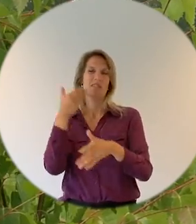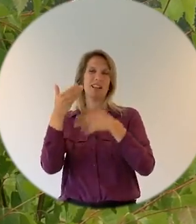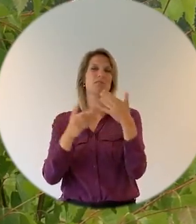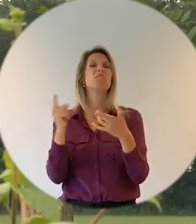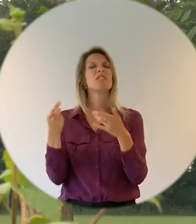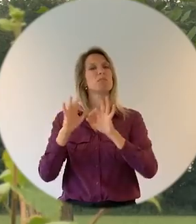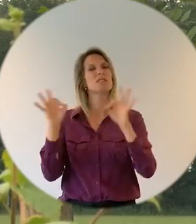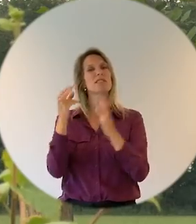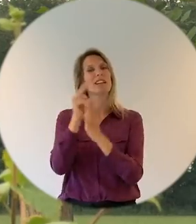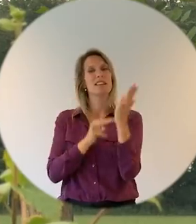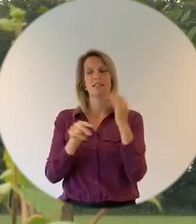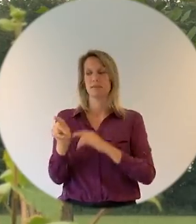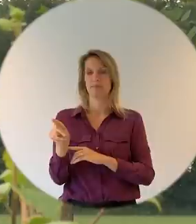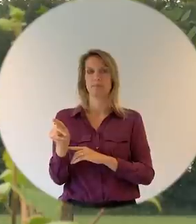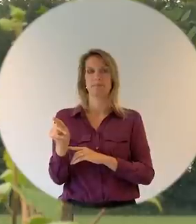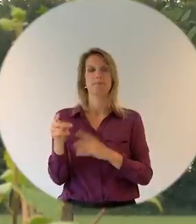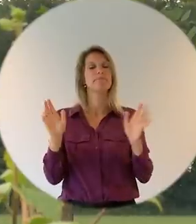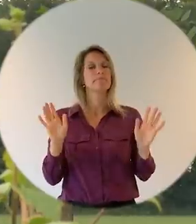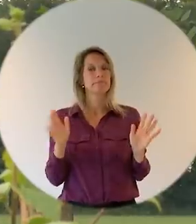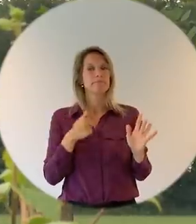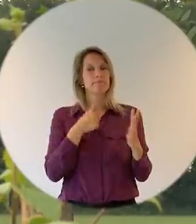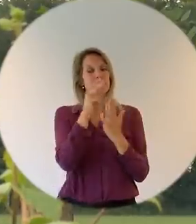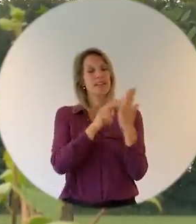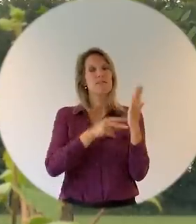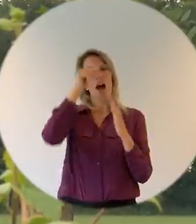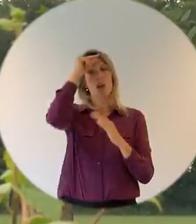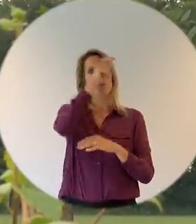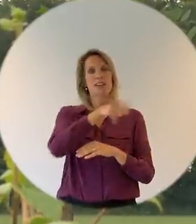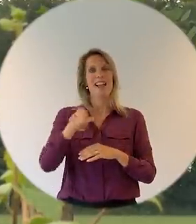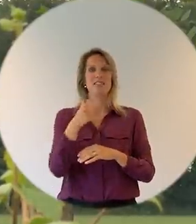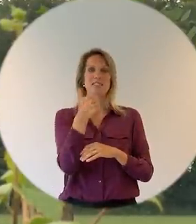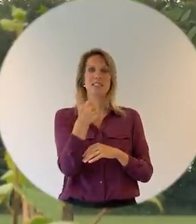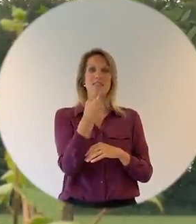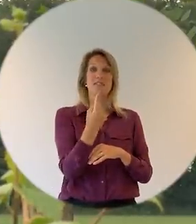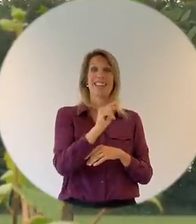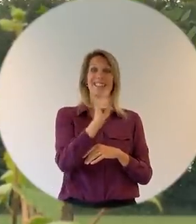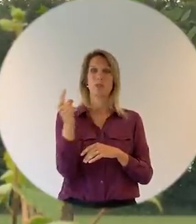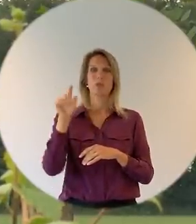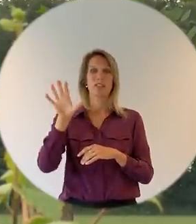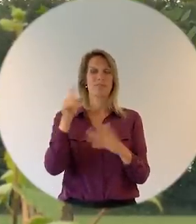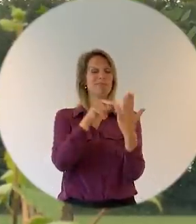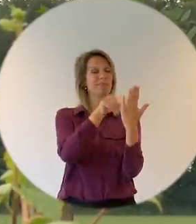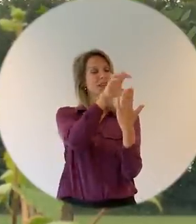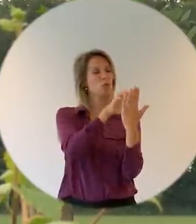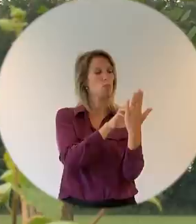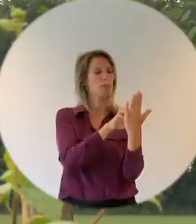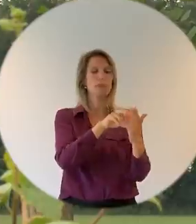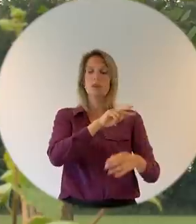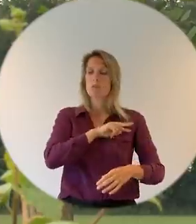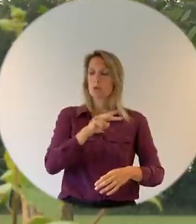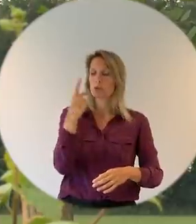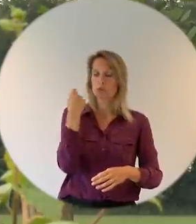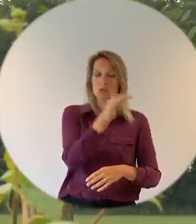lezen. Ik lees een deel voor uit Galaten 6, vers 1 tot 10. Daar staat, broeders en